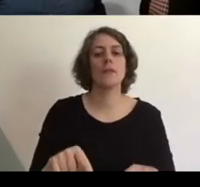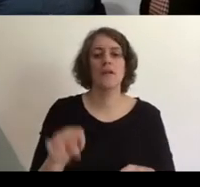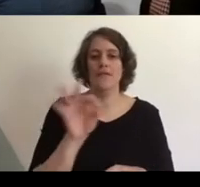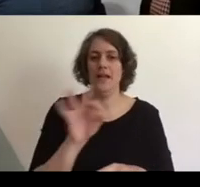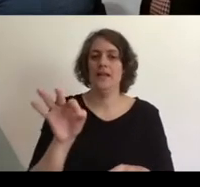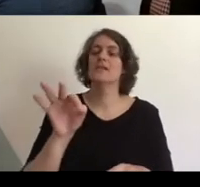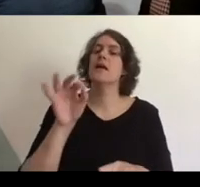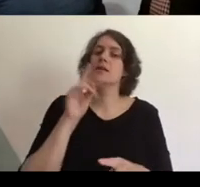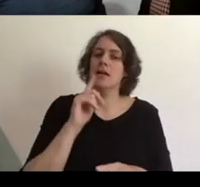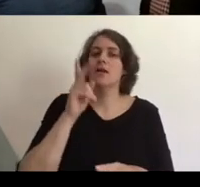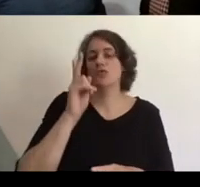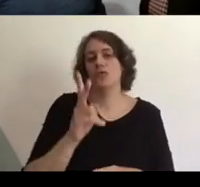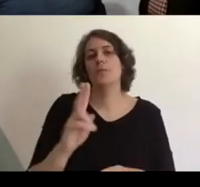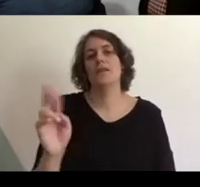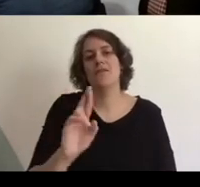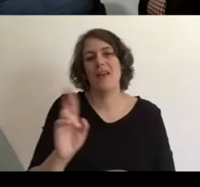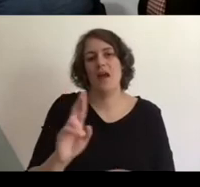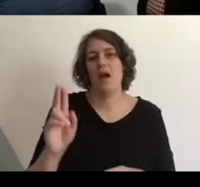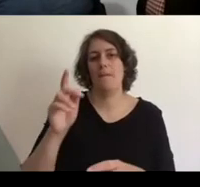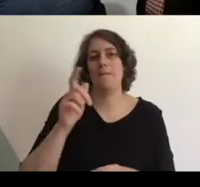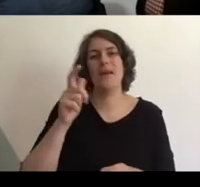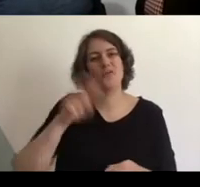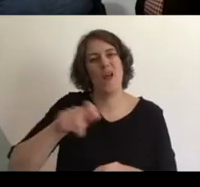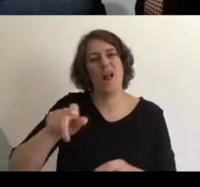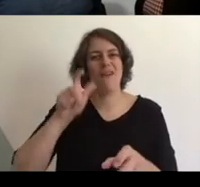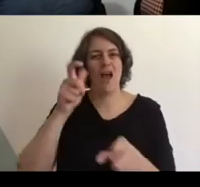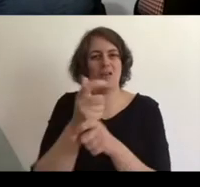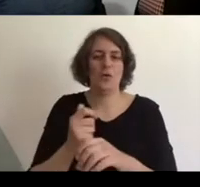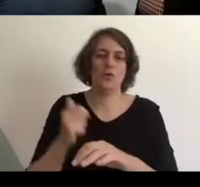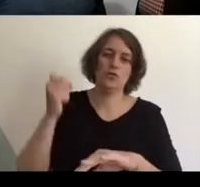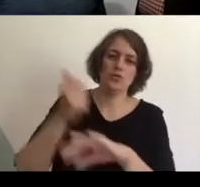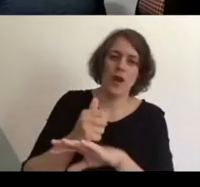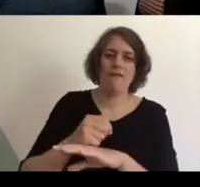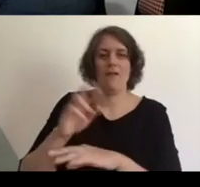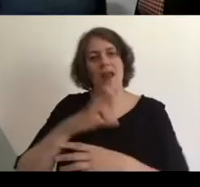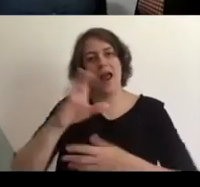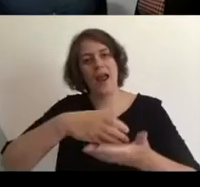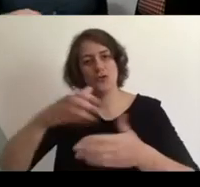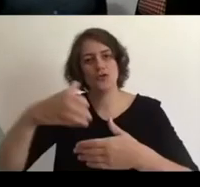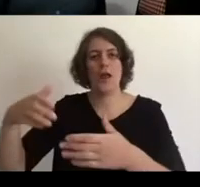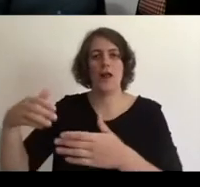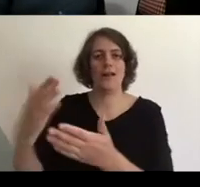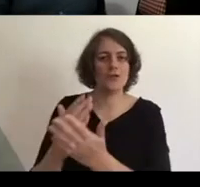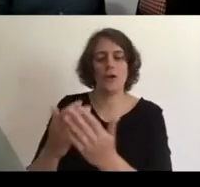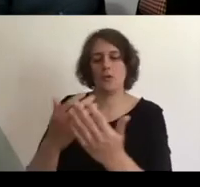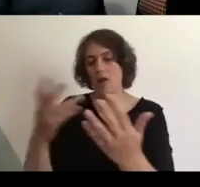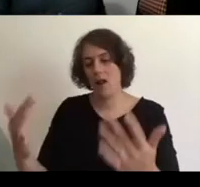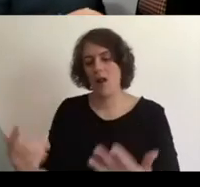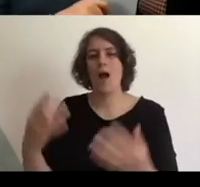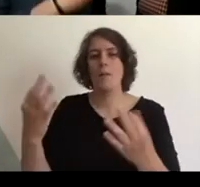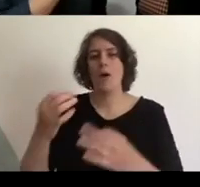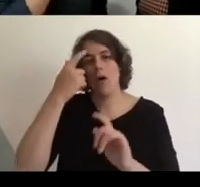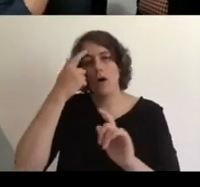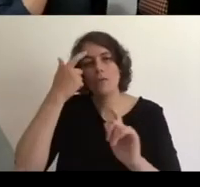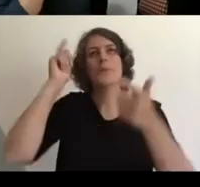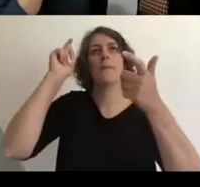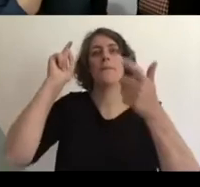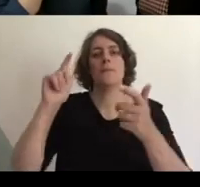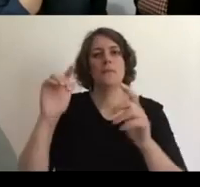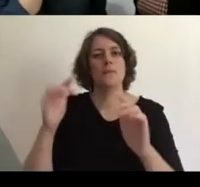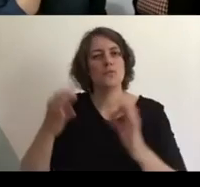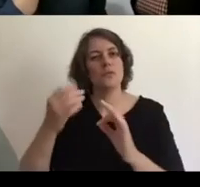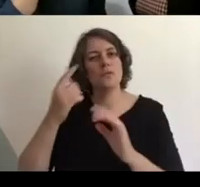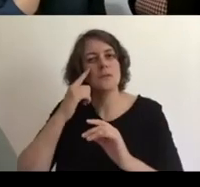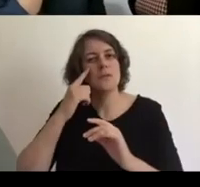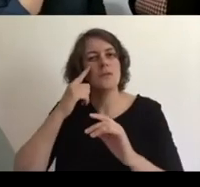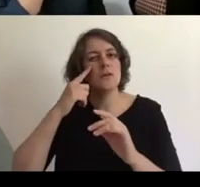dafür bekommen, ne? Und dass sich da ein Wandlungsprozess etabliert. Sibel, du wolltest noch was sagen. Ja,